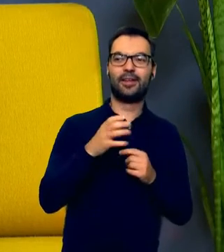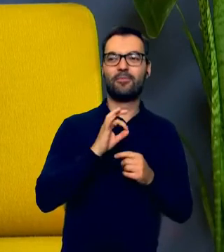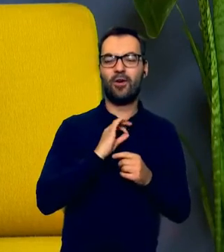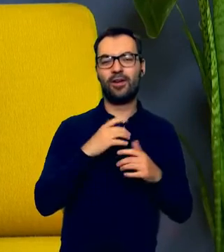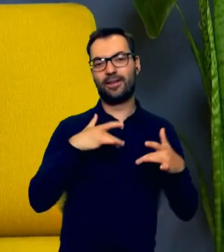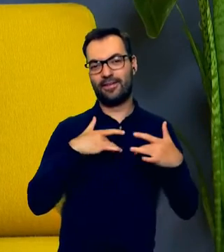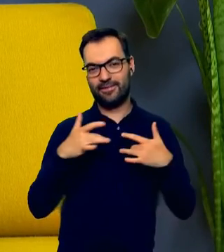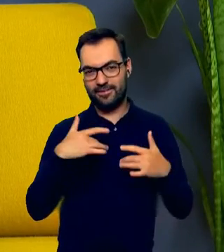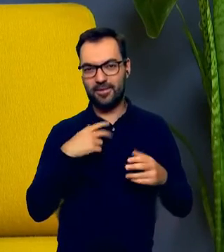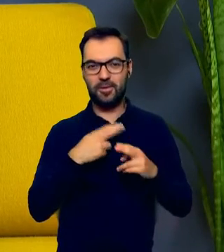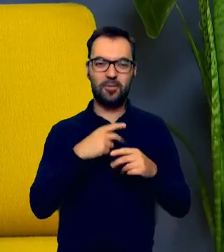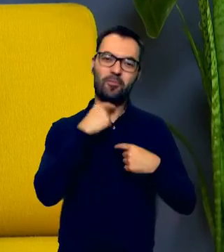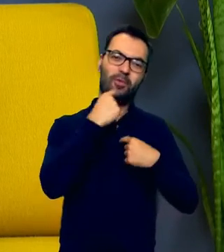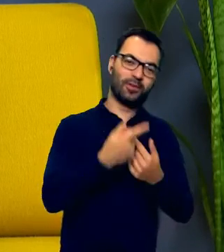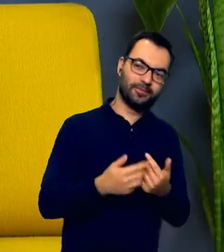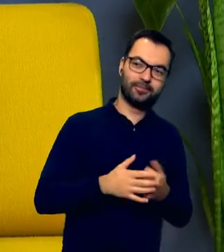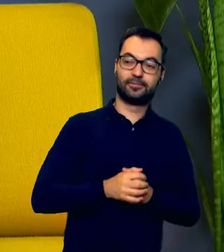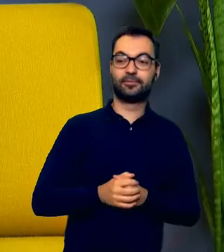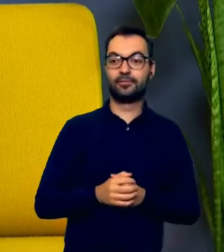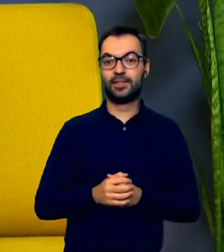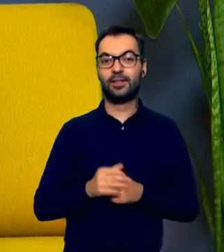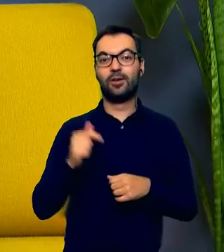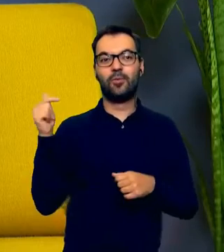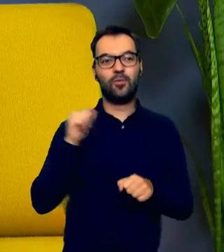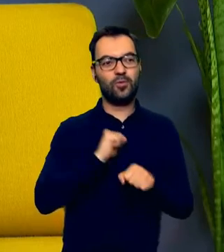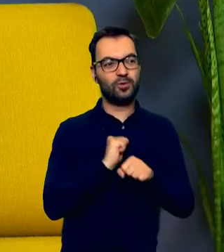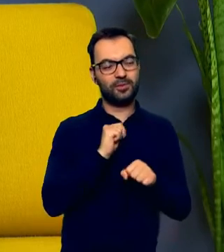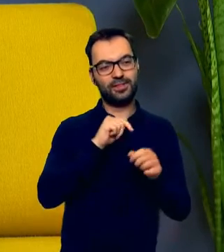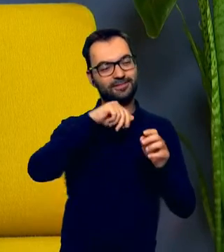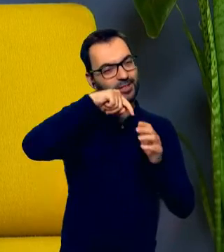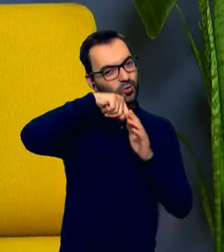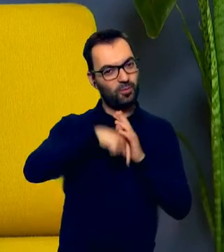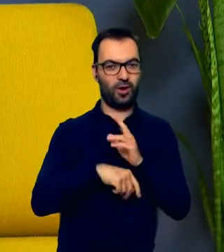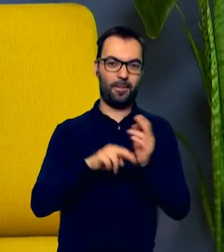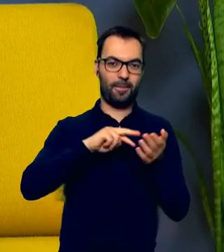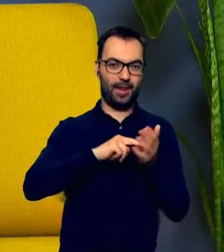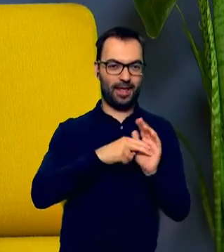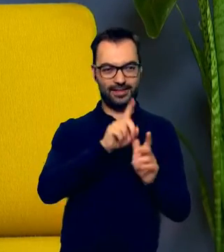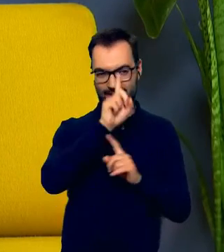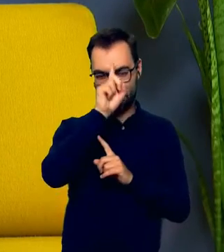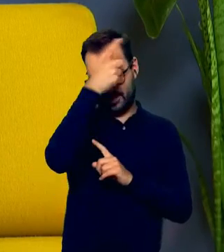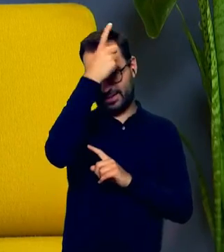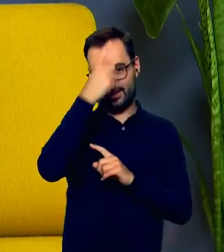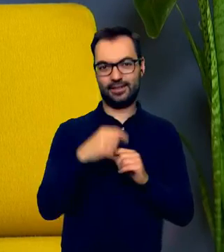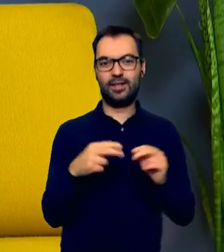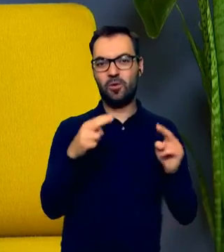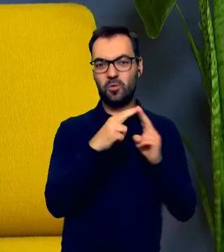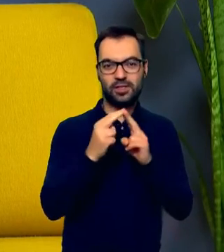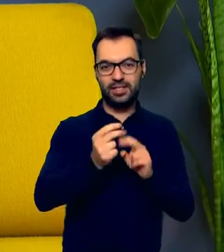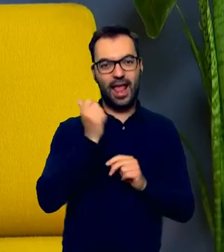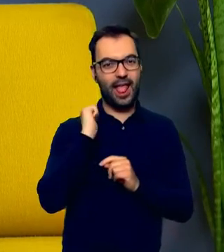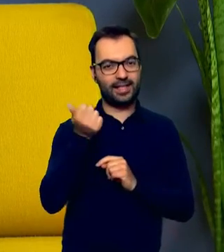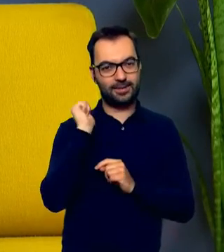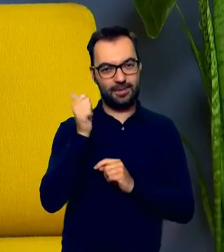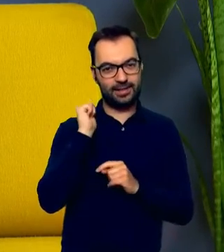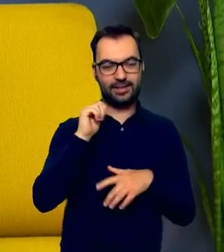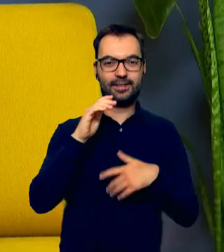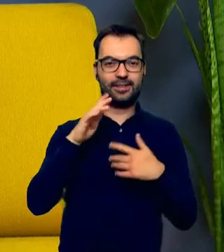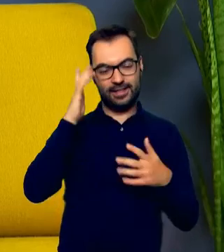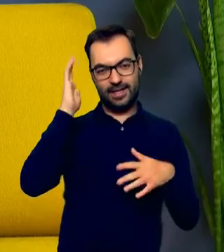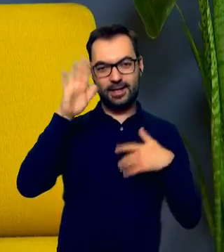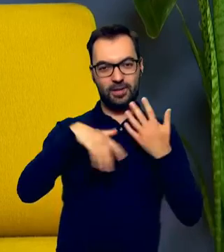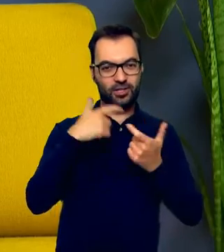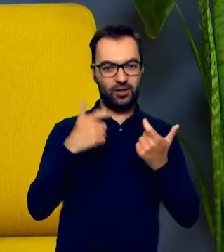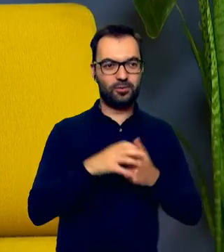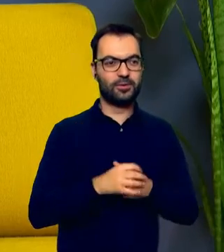swoich dolegliwości. Tu musi być jakiś głębszy plan, myślę, że to jest jakiś chytry, ustalony z jakimiś specjalistami od w ogóle mieszania ludziom